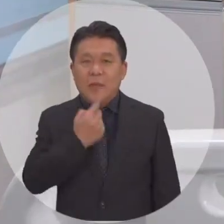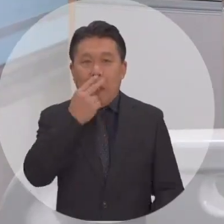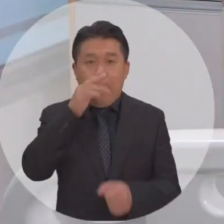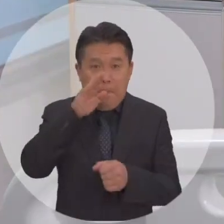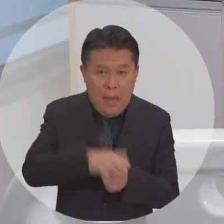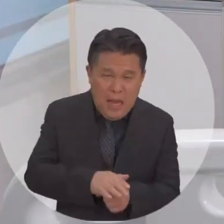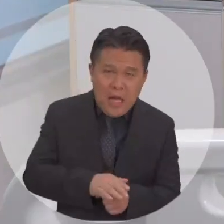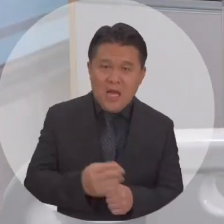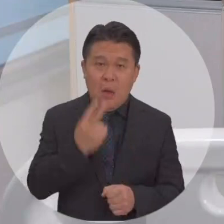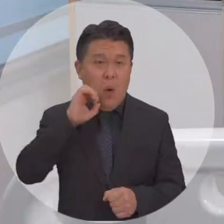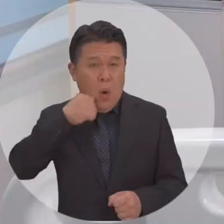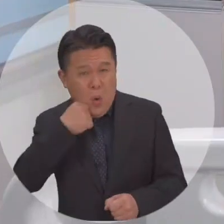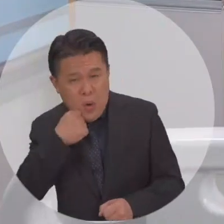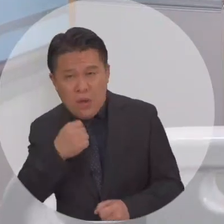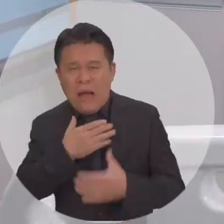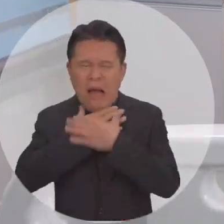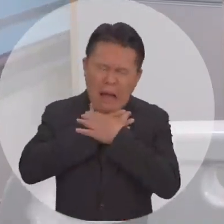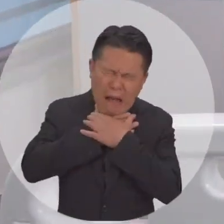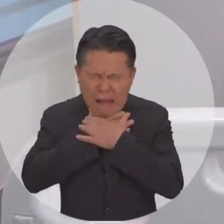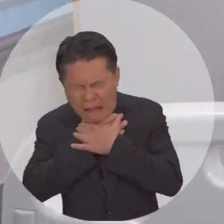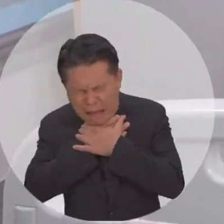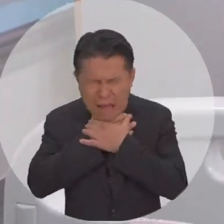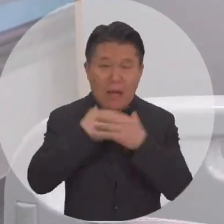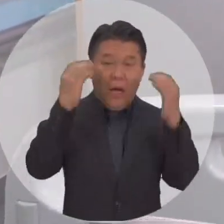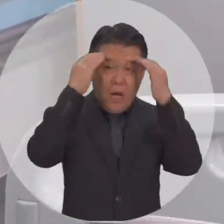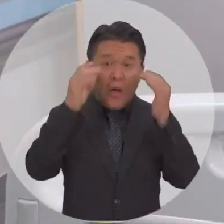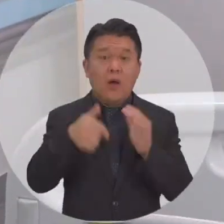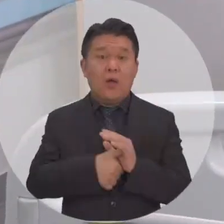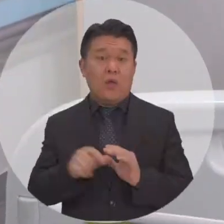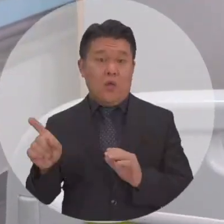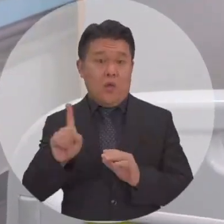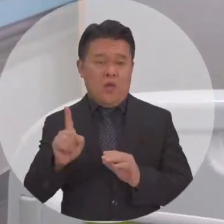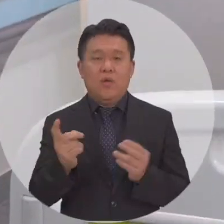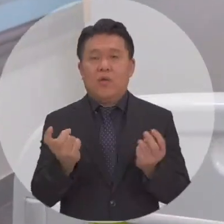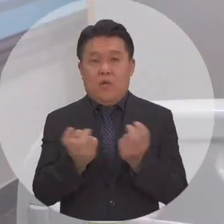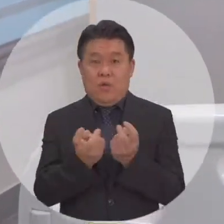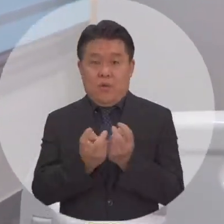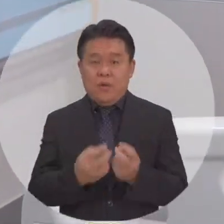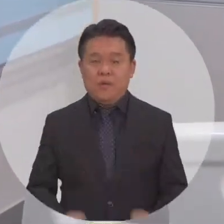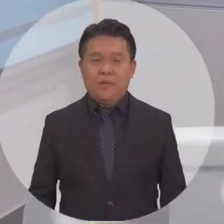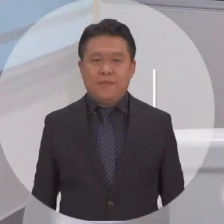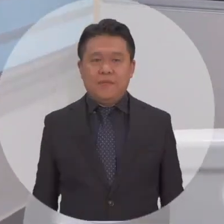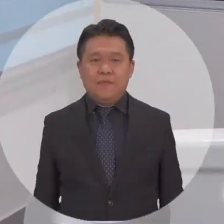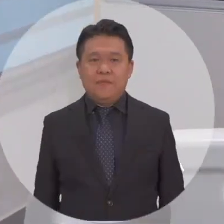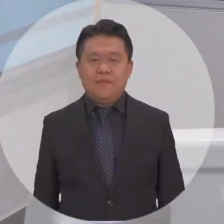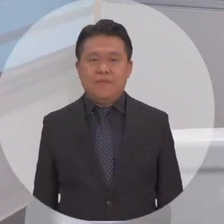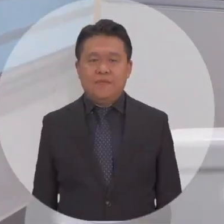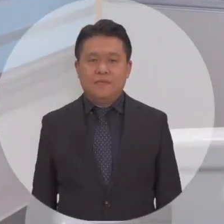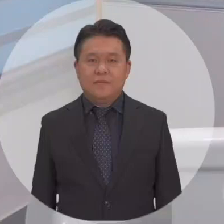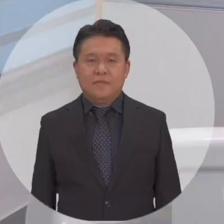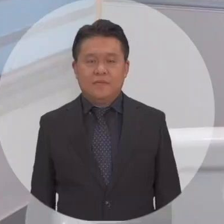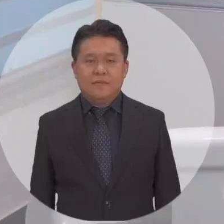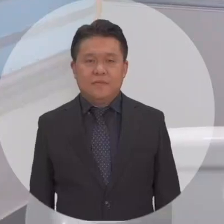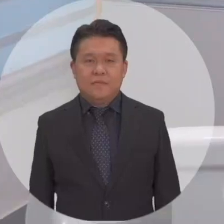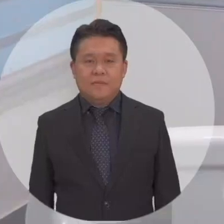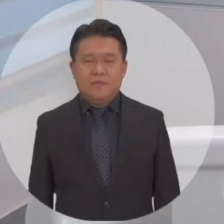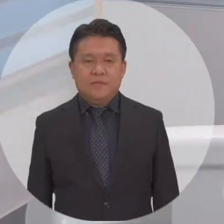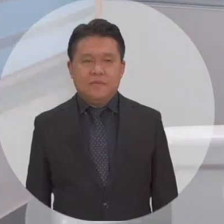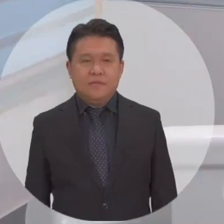기도 폐쇄로 숨쉬기 힘들어하거나 목을 감싸며 괴로워하는 경우 대응 방법입니다.